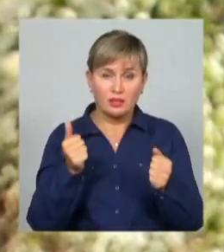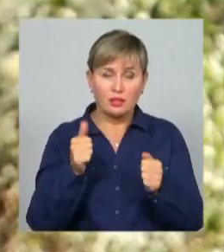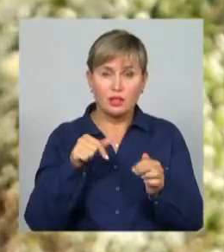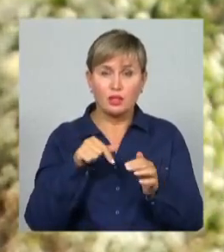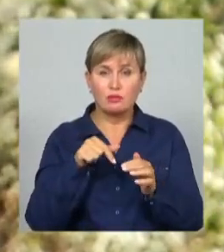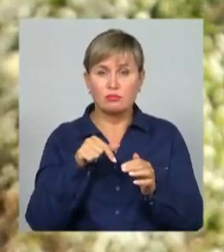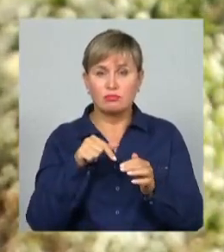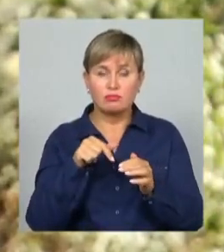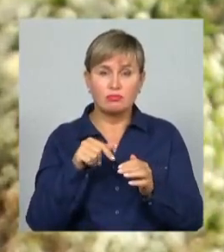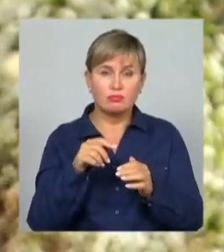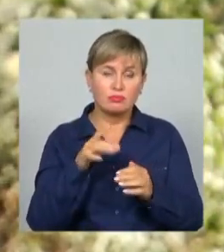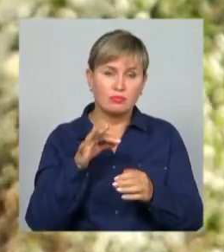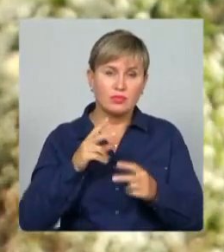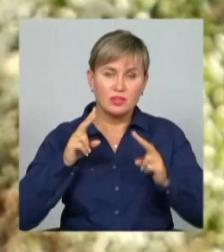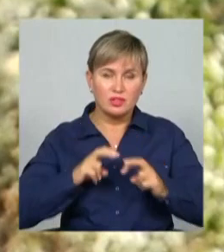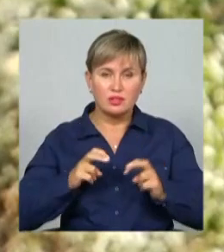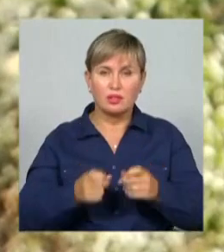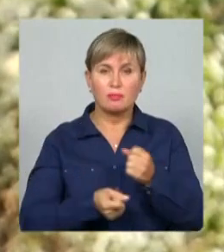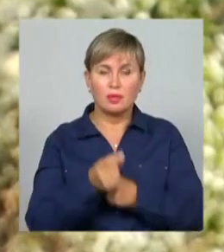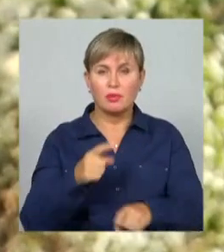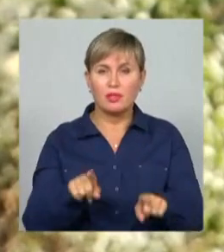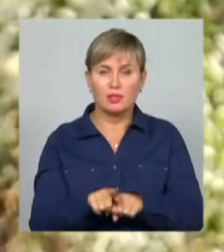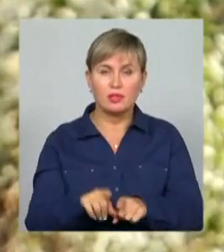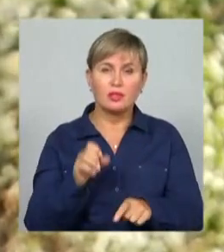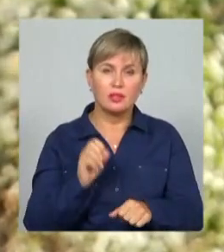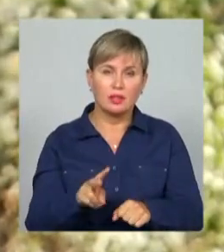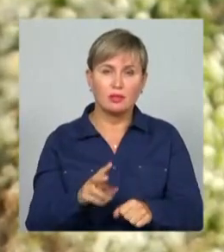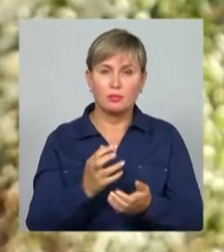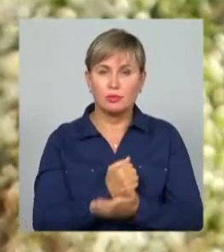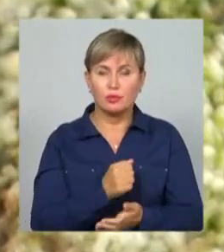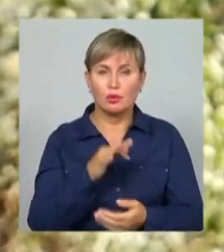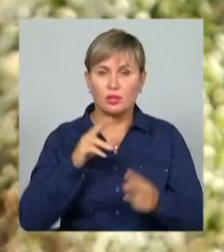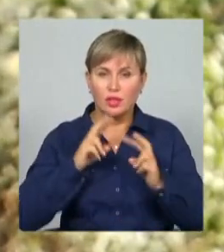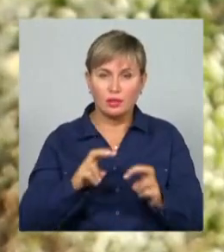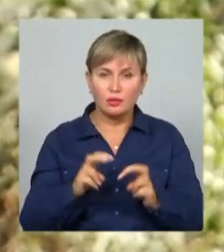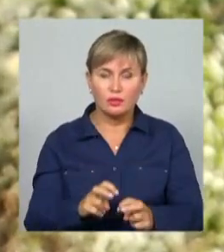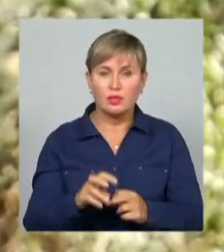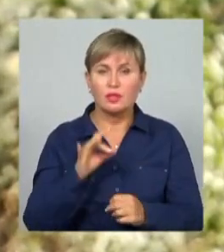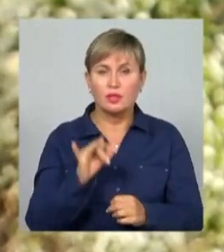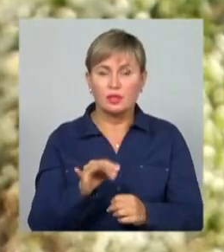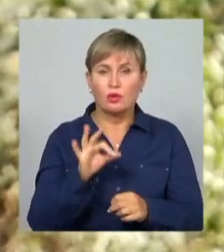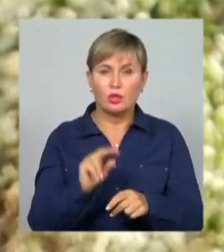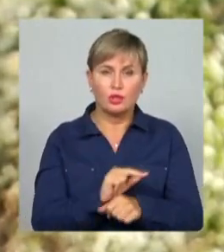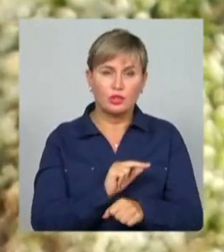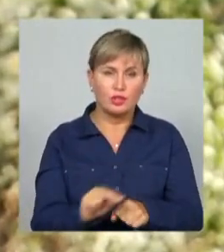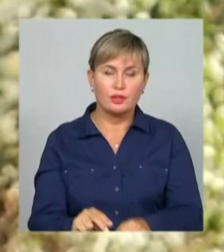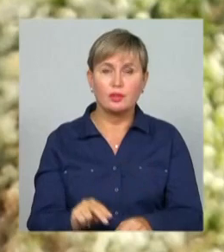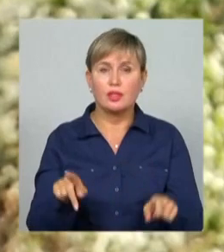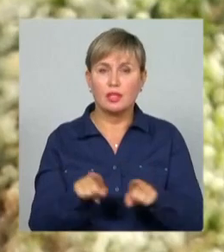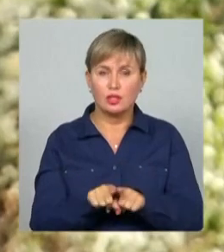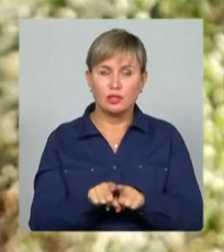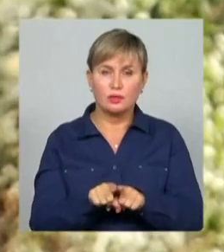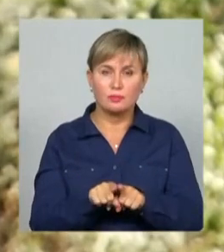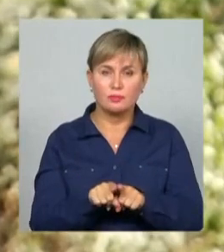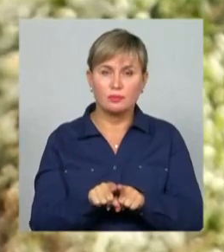диагностики, приобрел такие свойства, как ускользает таким образом от диагностики и от лечения. Также